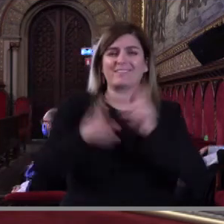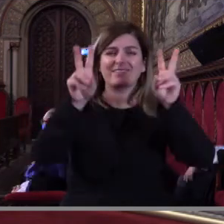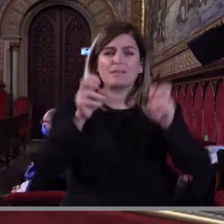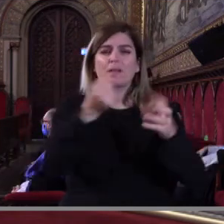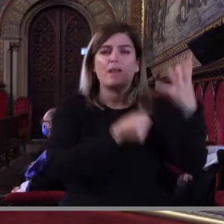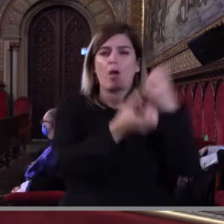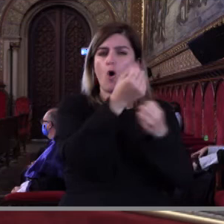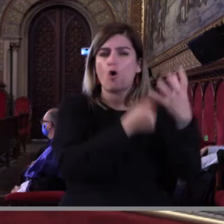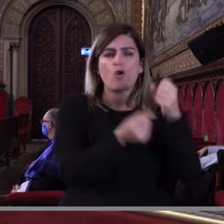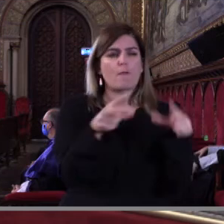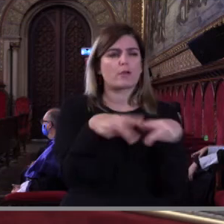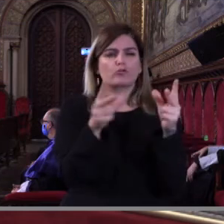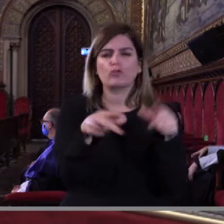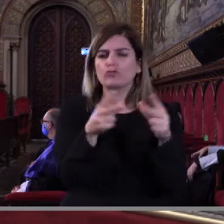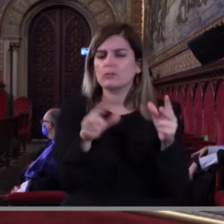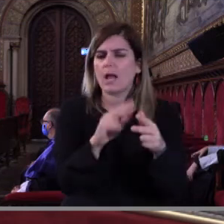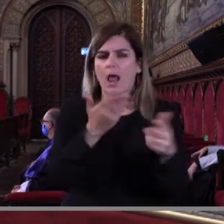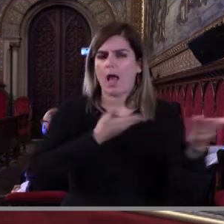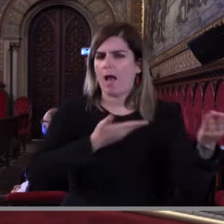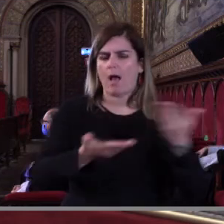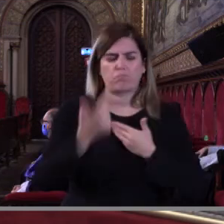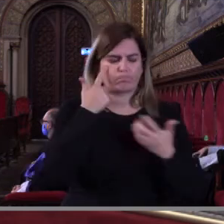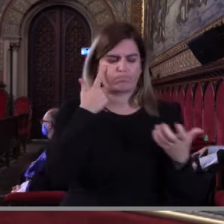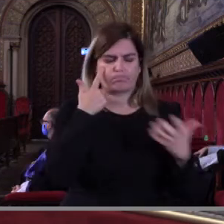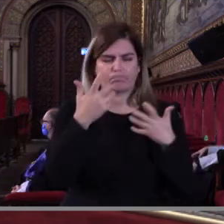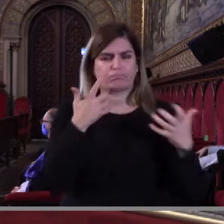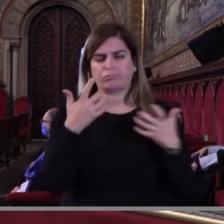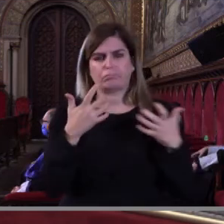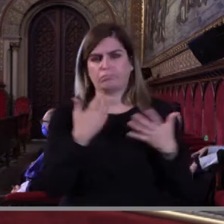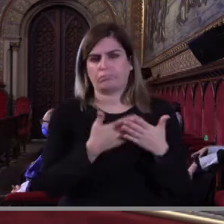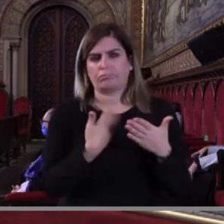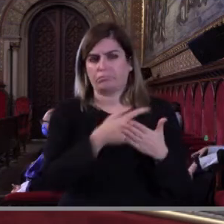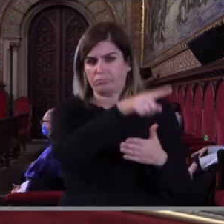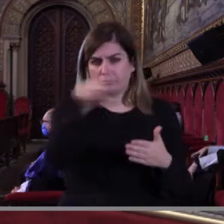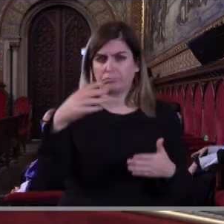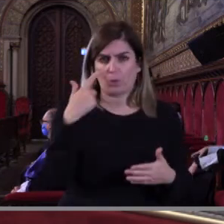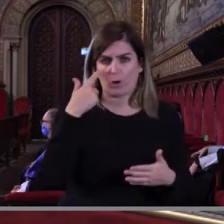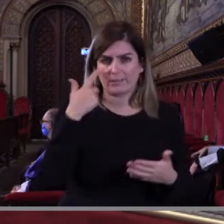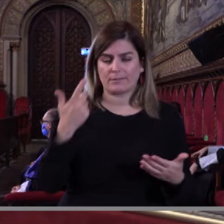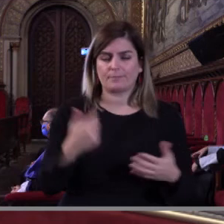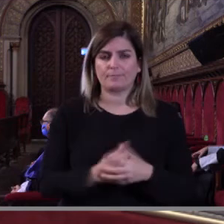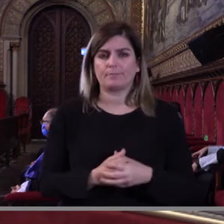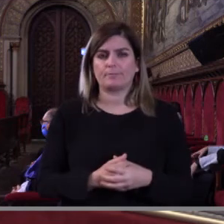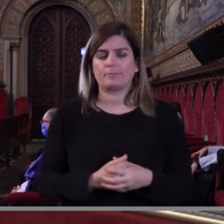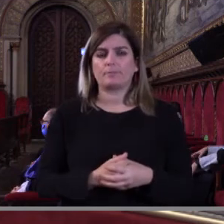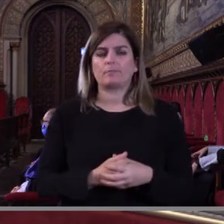econòmic, social, les afectacions són ben evidents i vostès les coneixen, no?